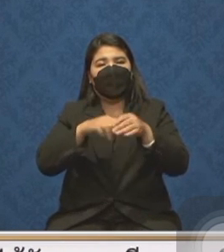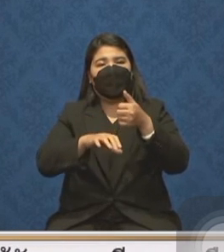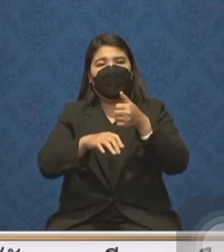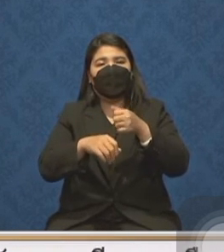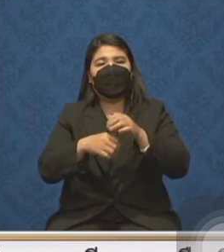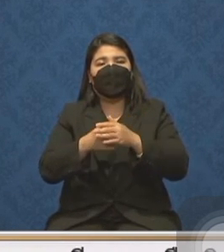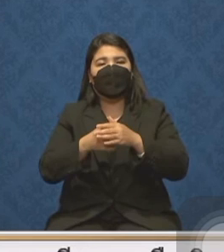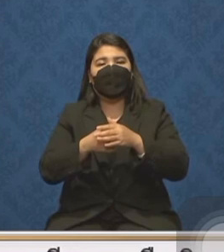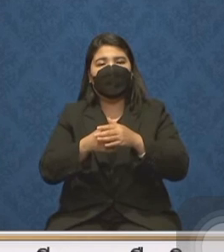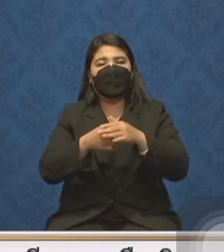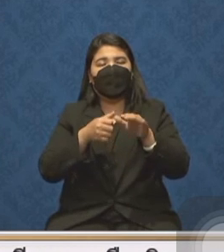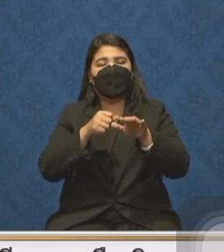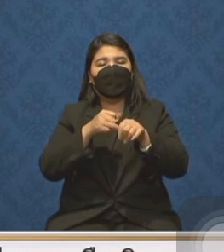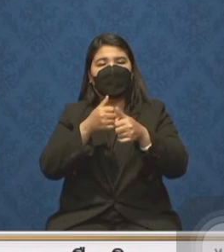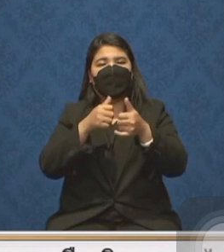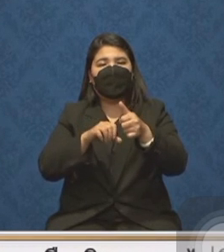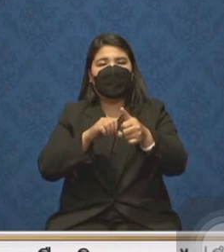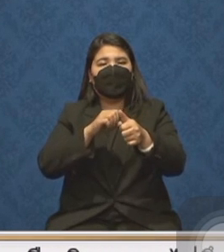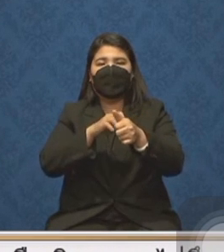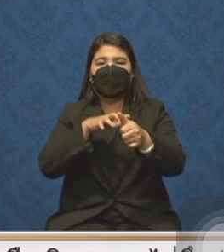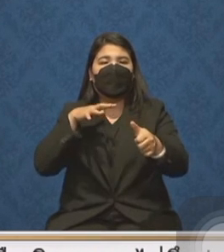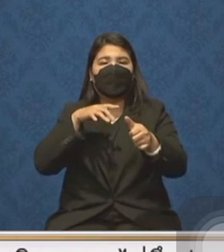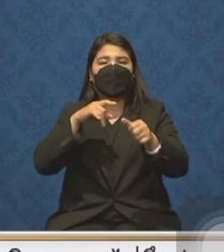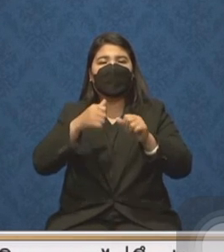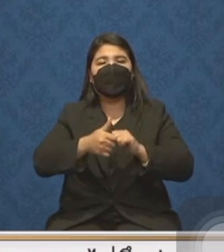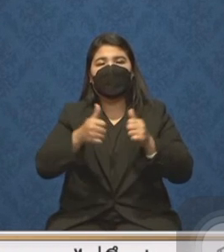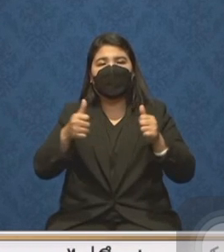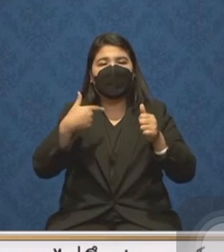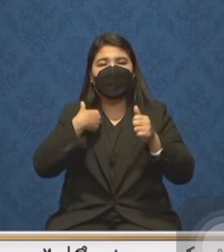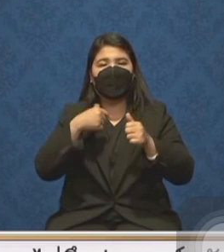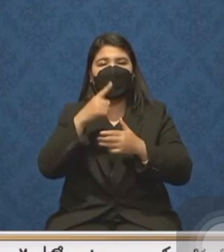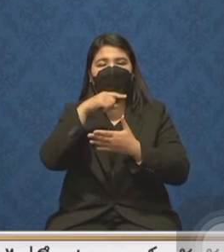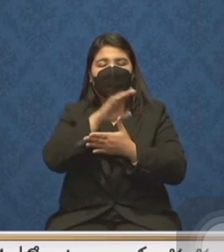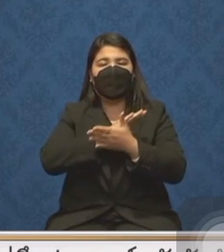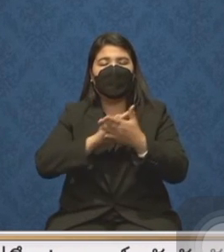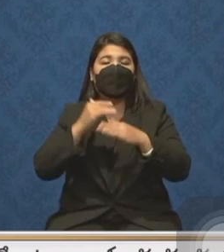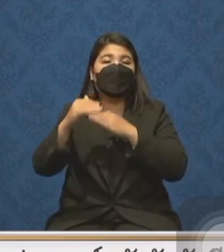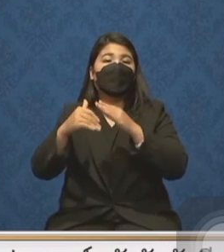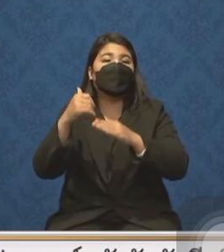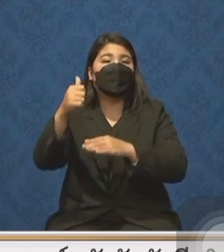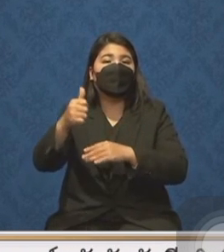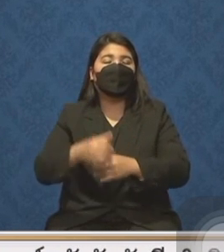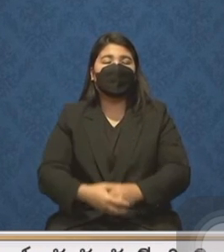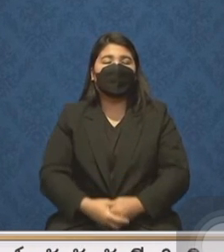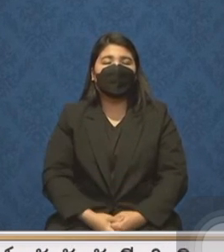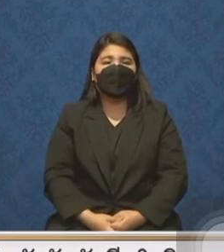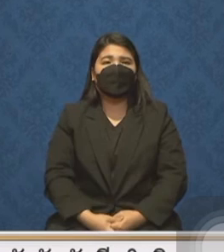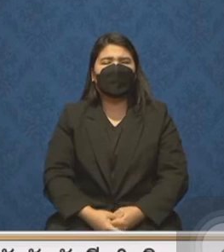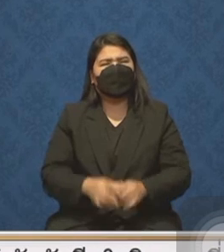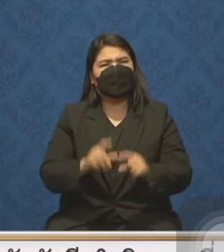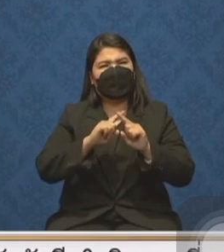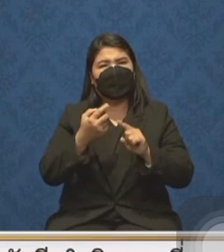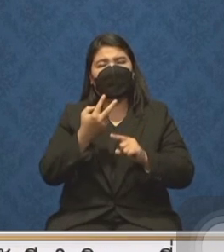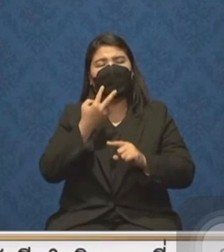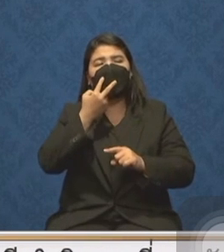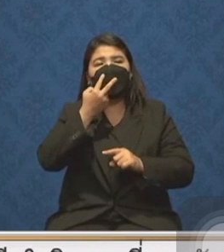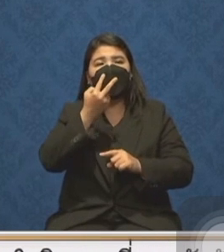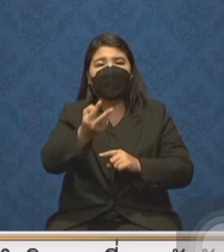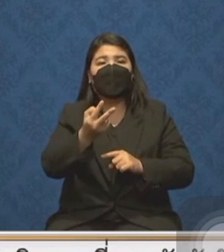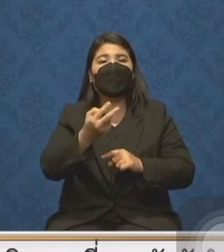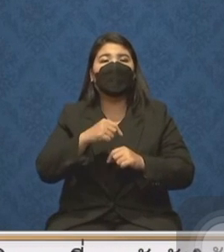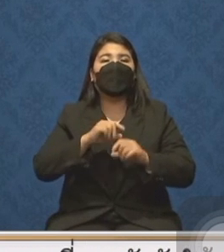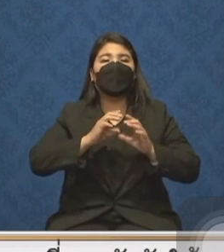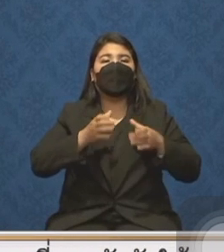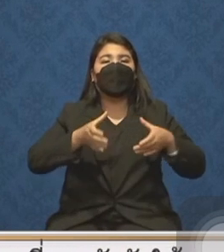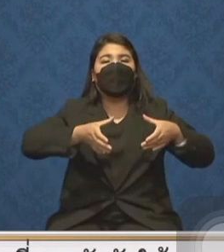เทศชาติให้รอดพ้นจากวิกฤตนี้ได้ครับแต่จากที่ผมได้ติดตามผลงานของรัฐ